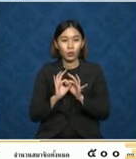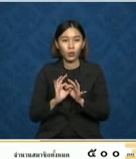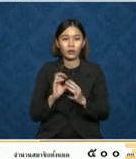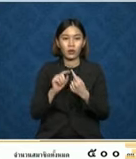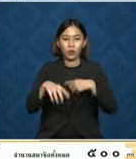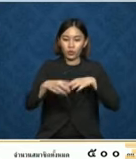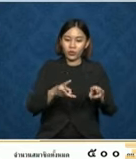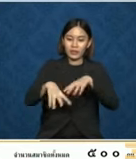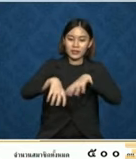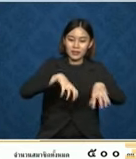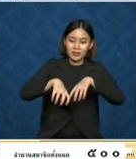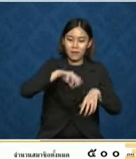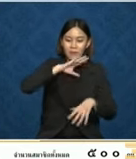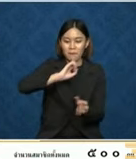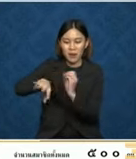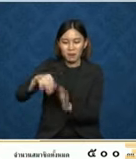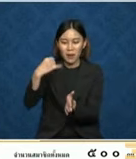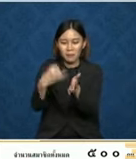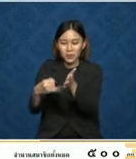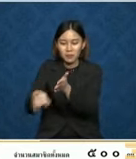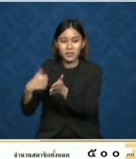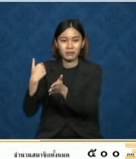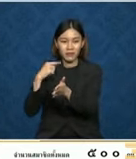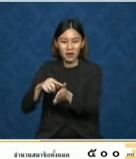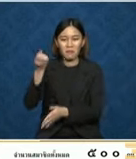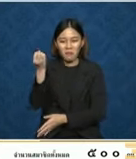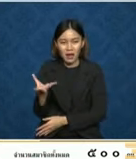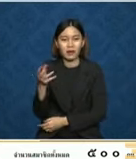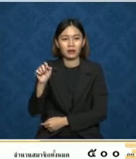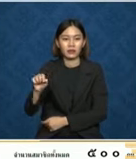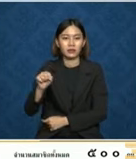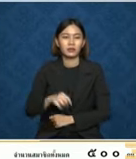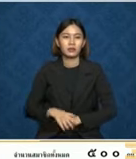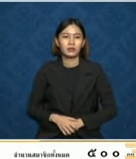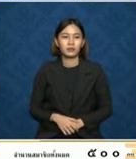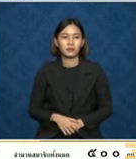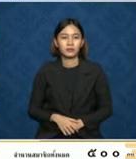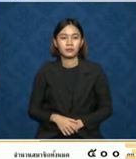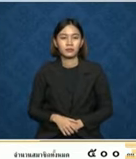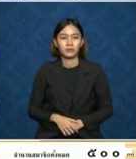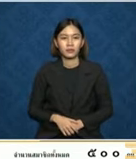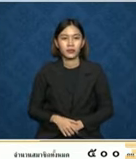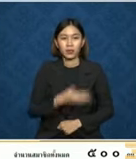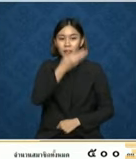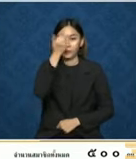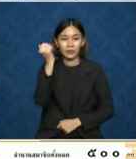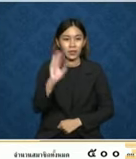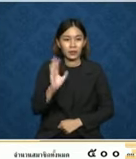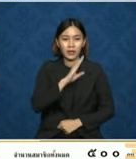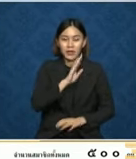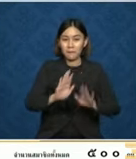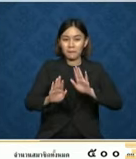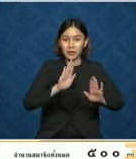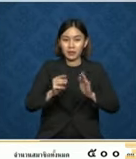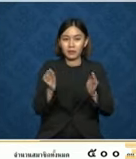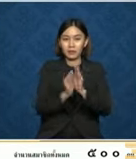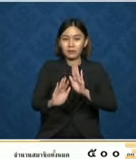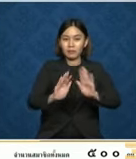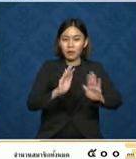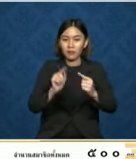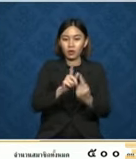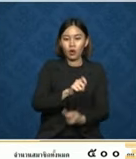จัดการขยะที่ไม่ถูกต้องนั้นยังมีอยู่ในสัดส่วนที่มากเหลือเกินยิ่งไปกว่านั้นต้องอย่าลืมนะครับว่าเมื่อเทียบสัดส่วนของจำนว